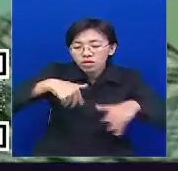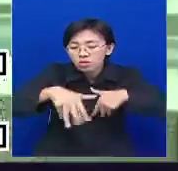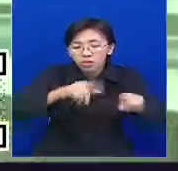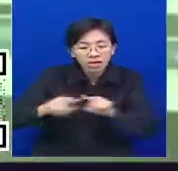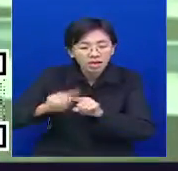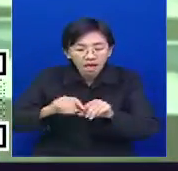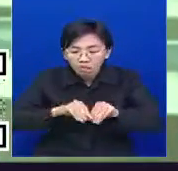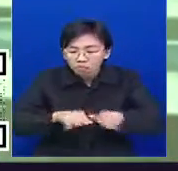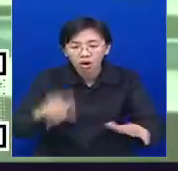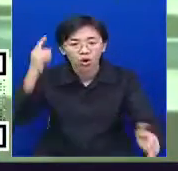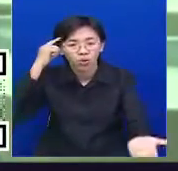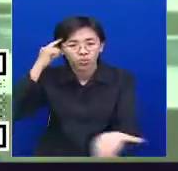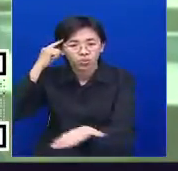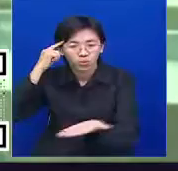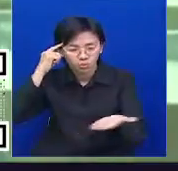ค่ะ